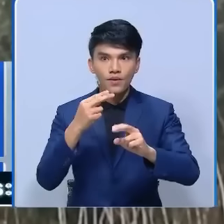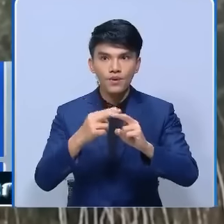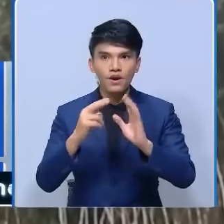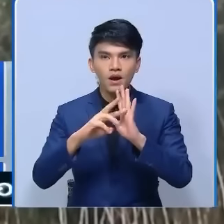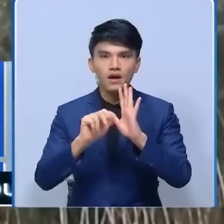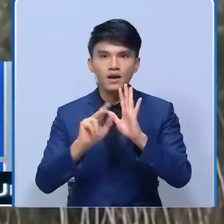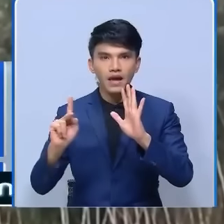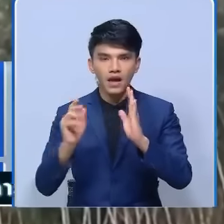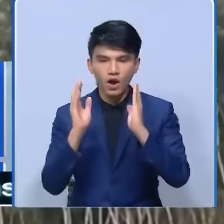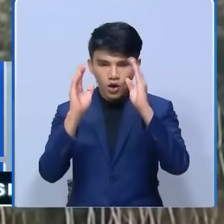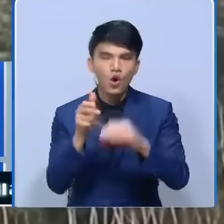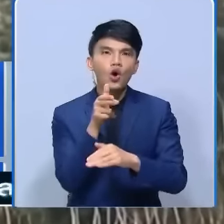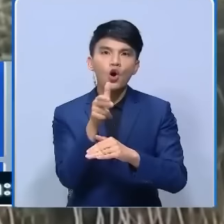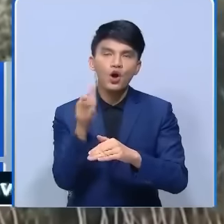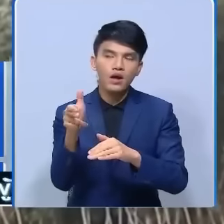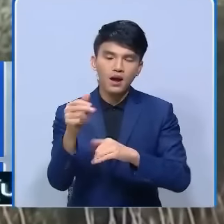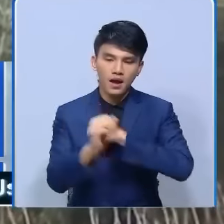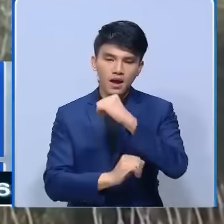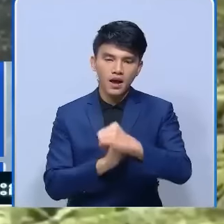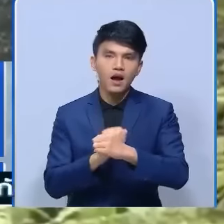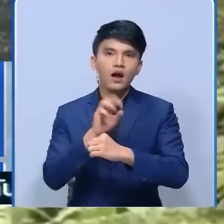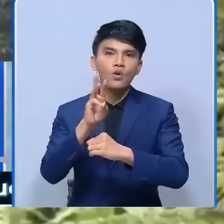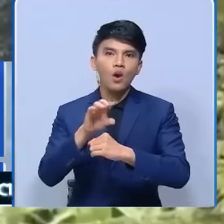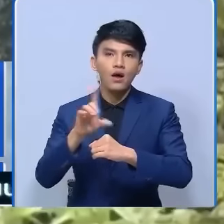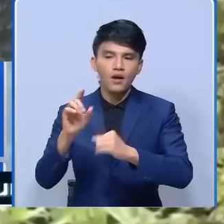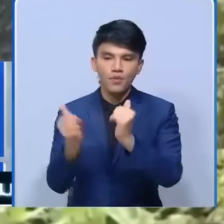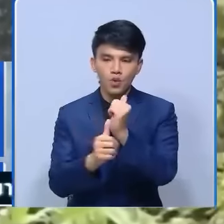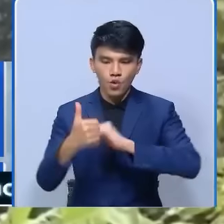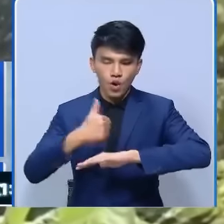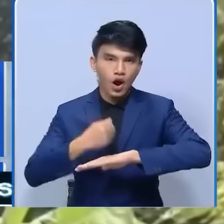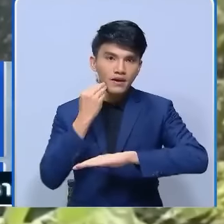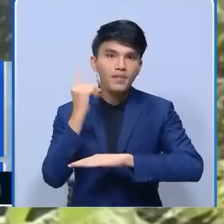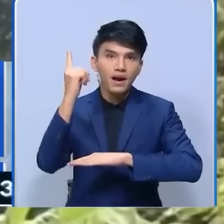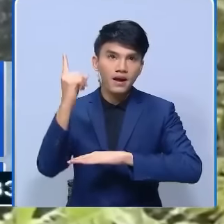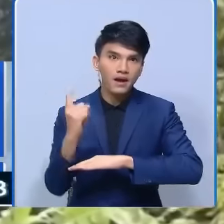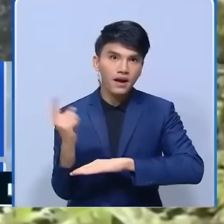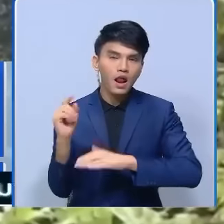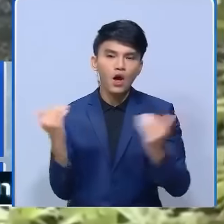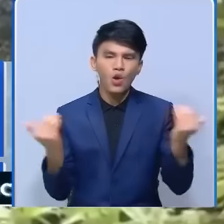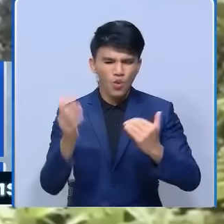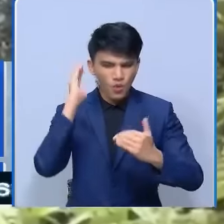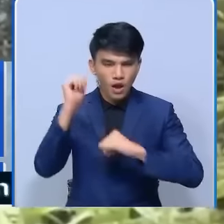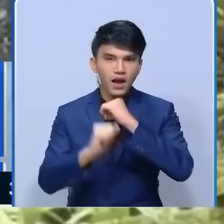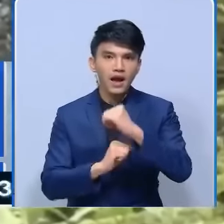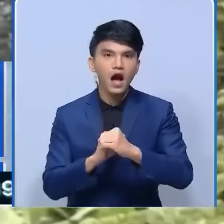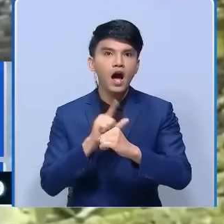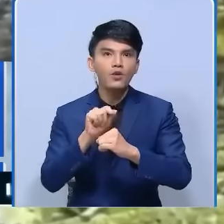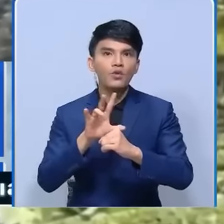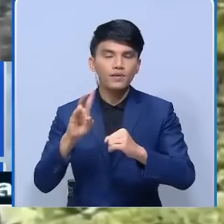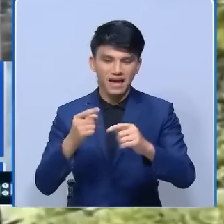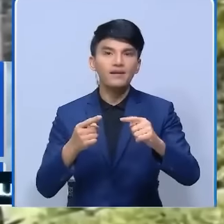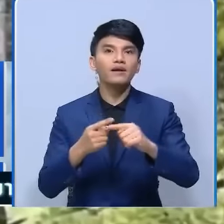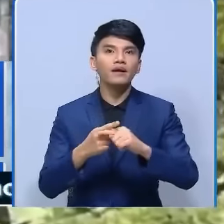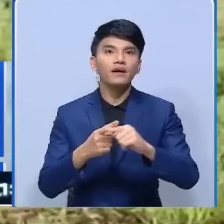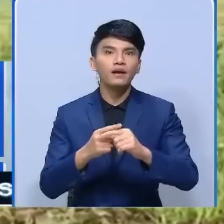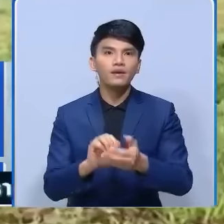ขกขาวมือปืนที่ยิงนายสวงศิริชัยอายุ61ปีผู้ช่วยผู้ใหญ่บ้านเสียชีวิตและลูกชายอายุ27ปีได้รับบาดเจ็บห